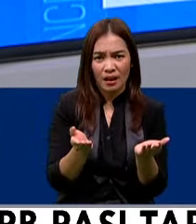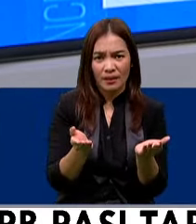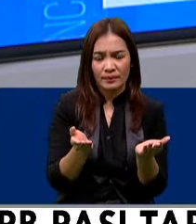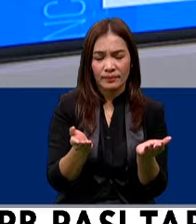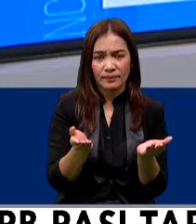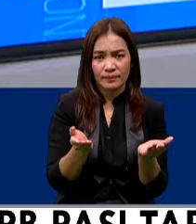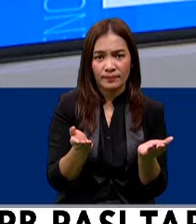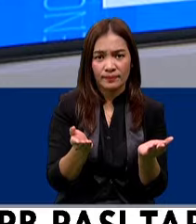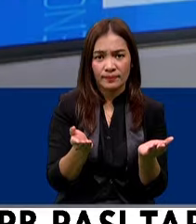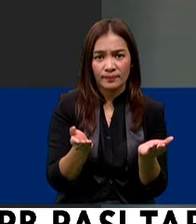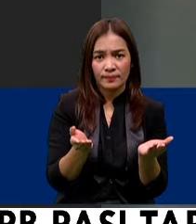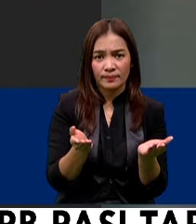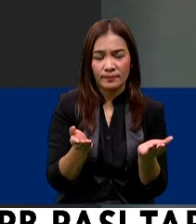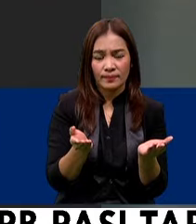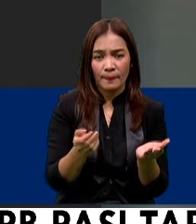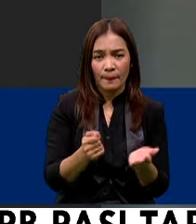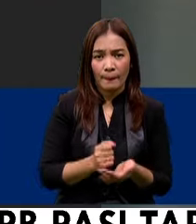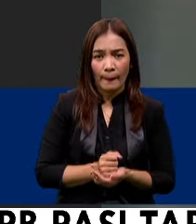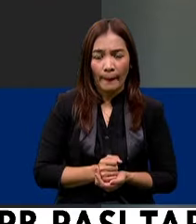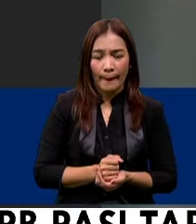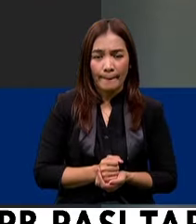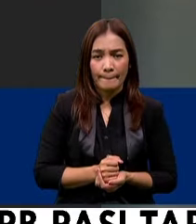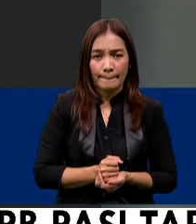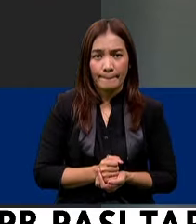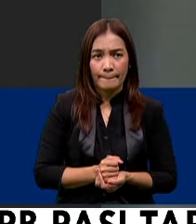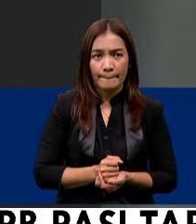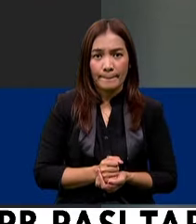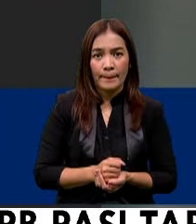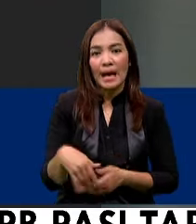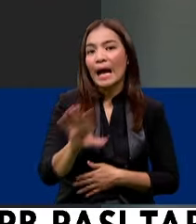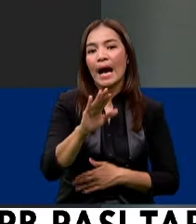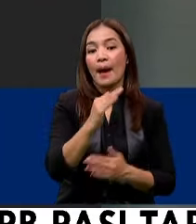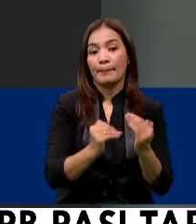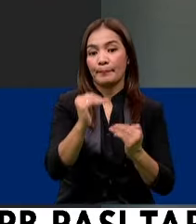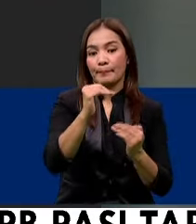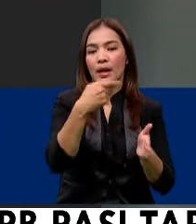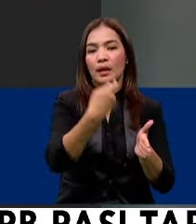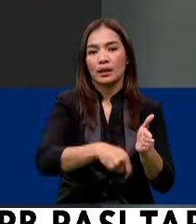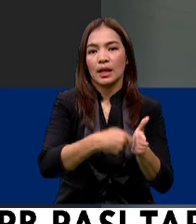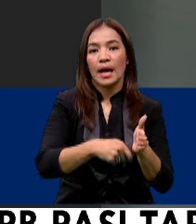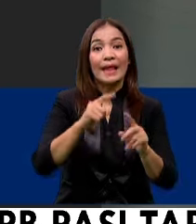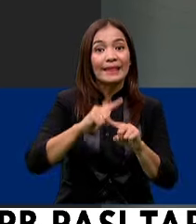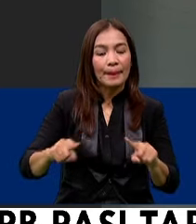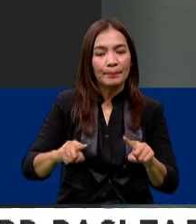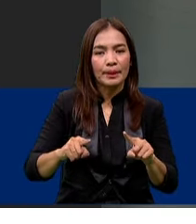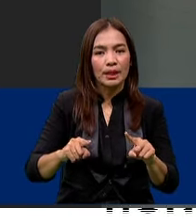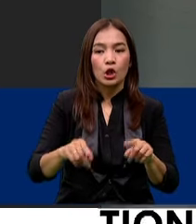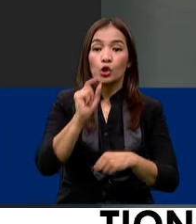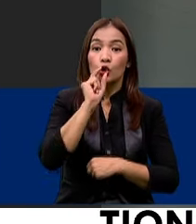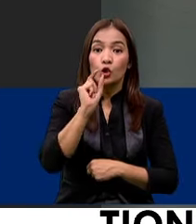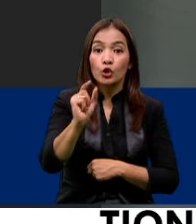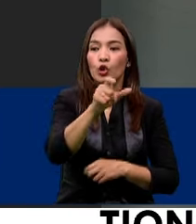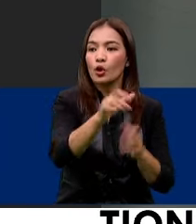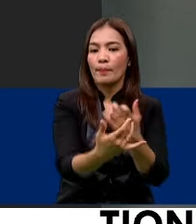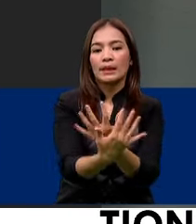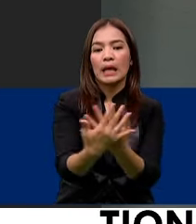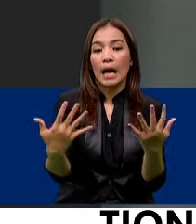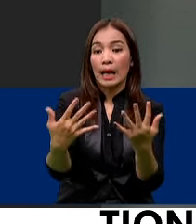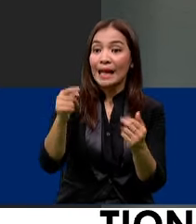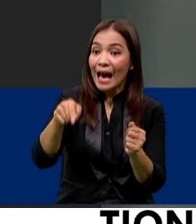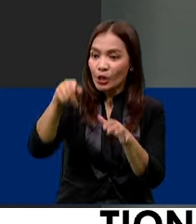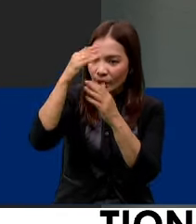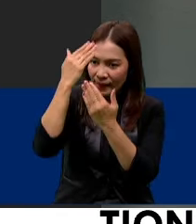masra Iya jadi ee bukan menaikkan pajaknya tapi apa meningkatkan kepatuhan untuk membayar pajak i